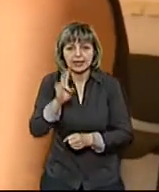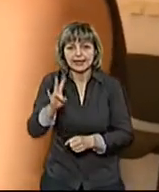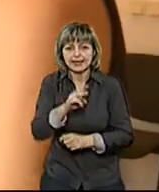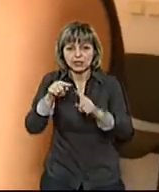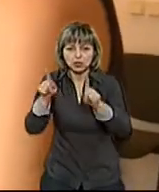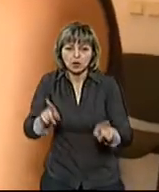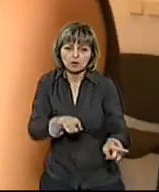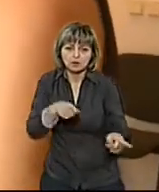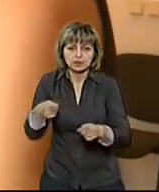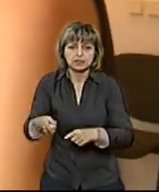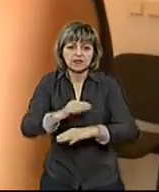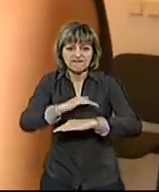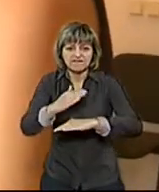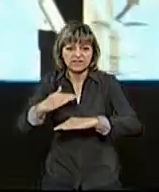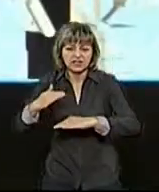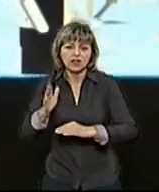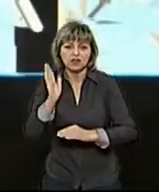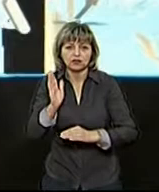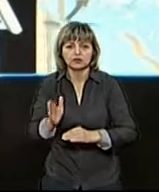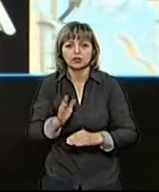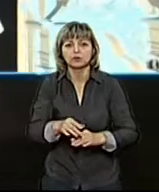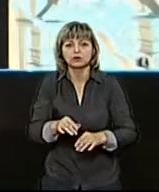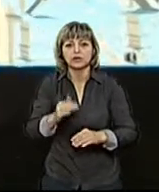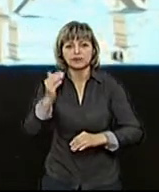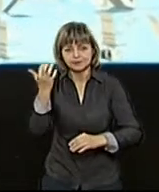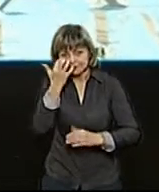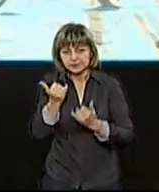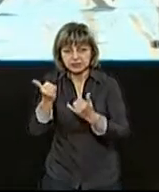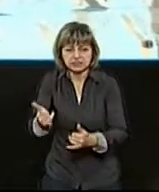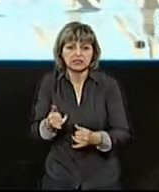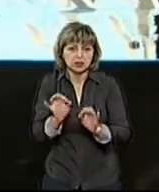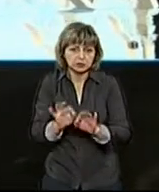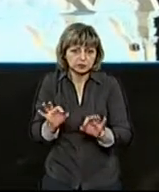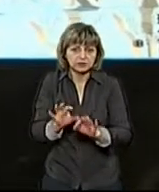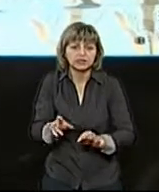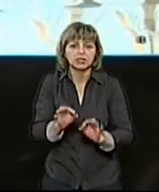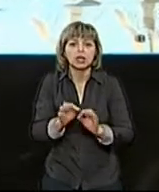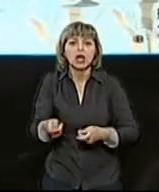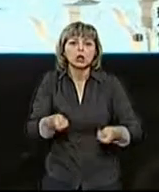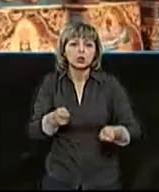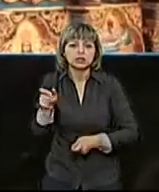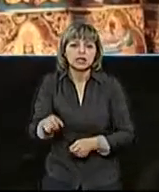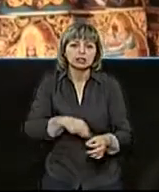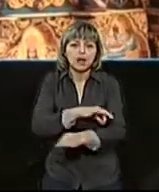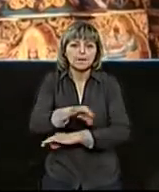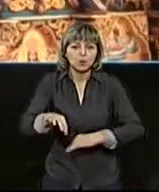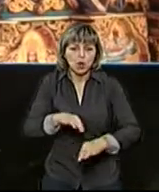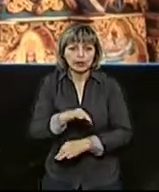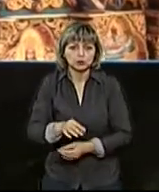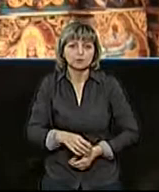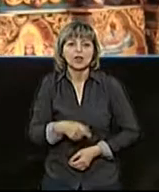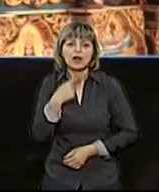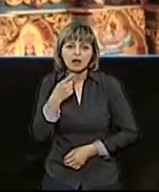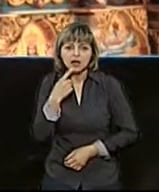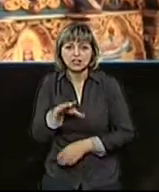у рельєф, буде супроводжуватися тифлокоментарем для незрячих відвідувачів, розповіла координаторка проєкту Софія Ліщинська.